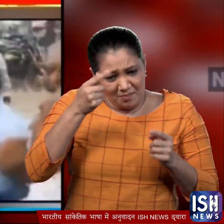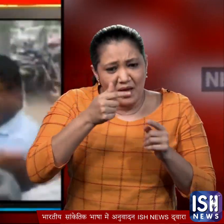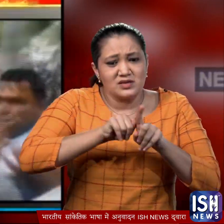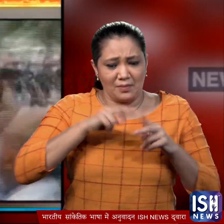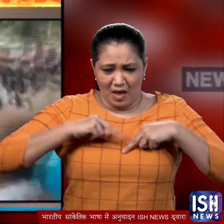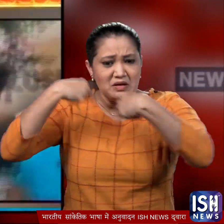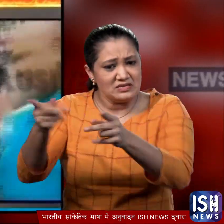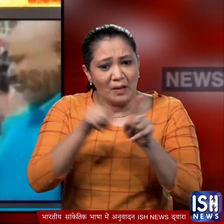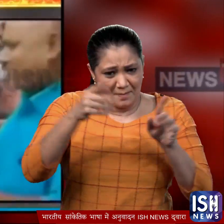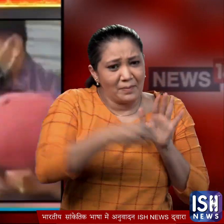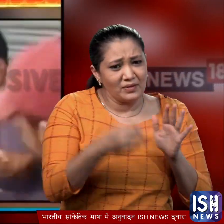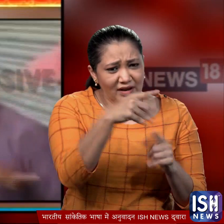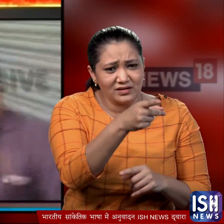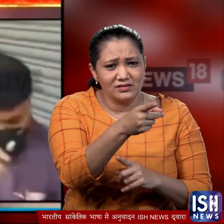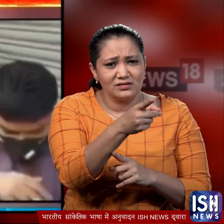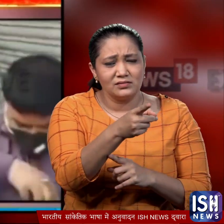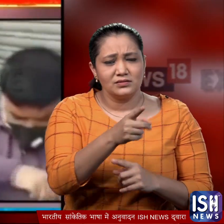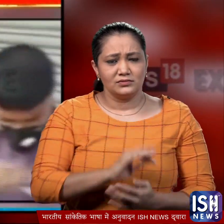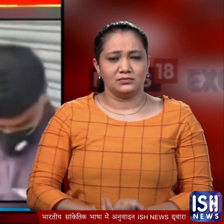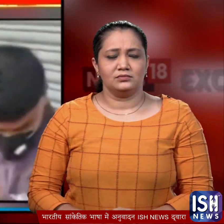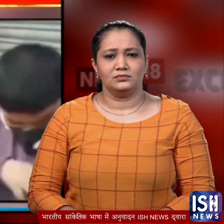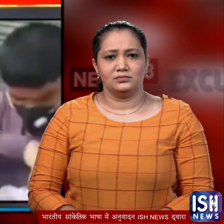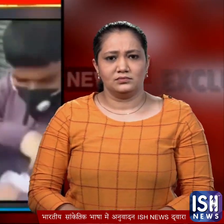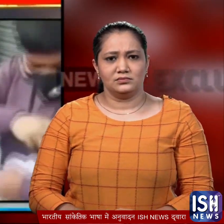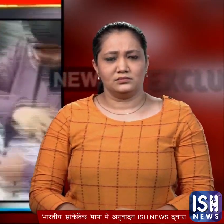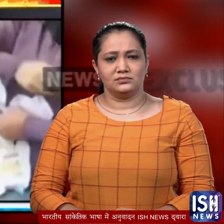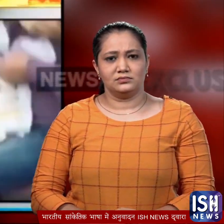की रसीद किसी और के नाम काट दी गई।